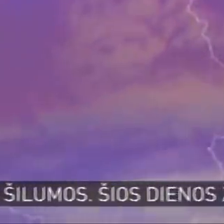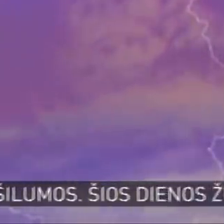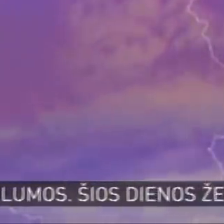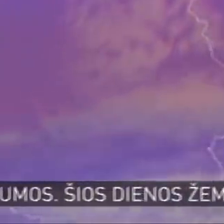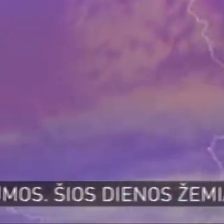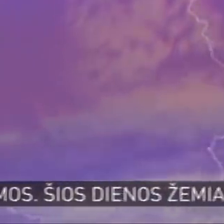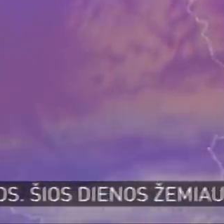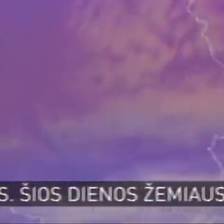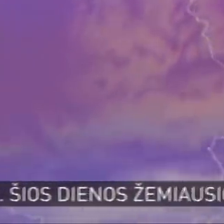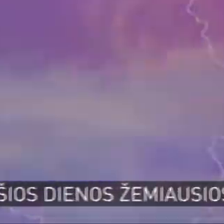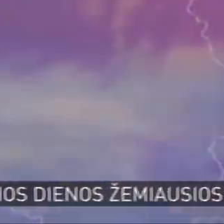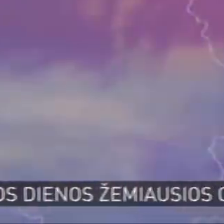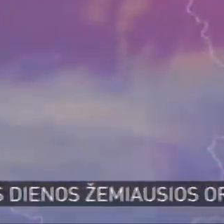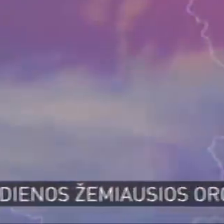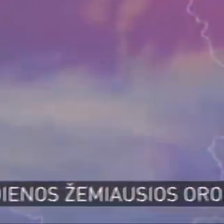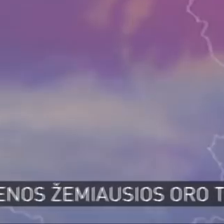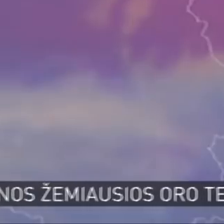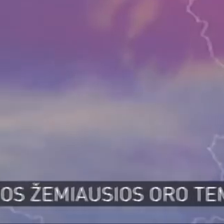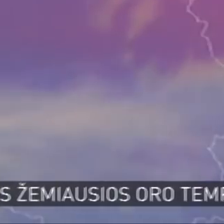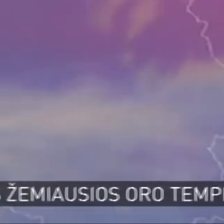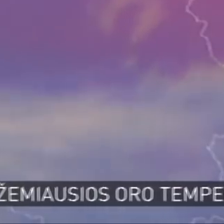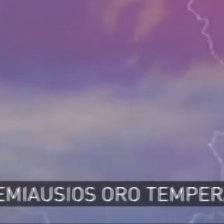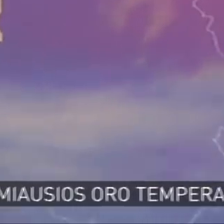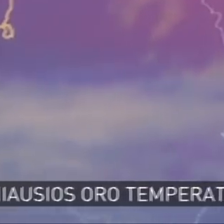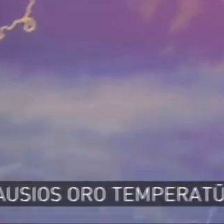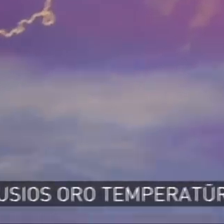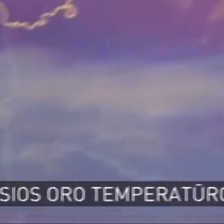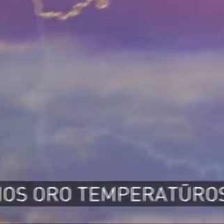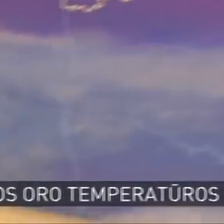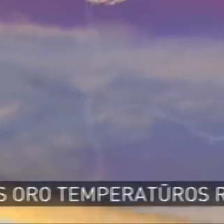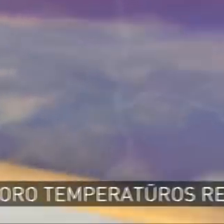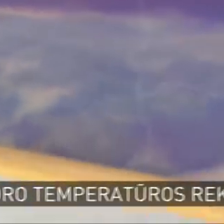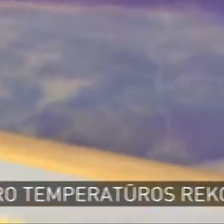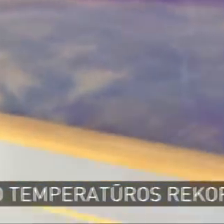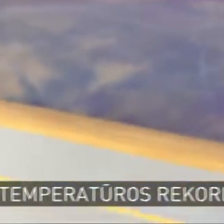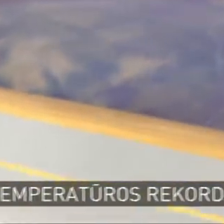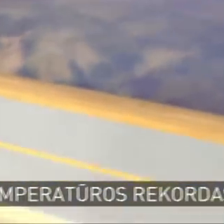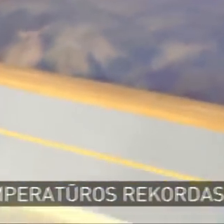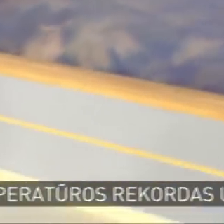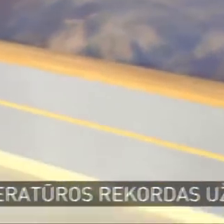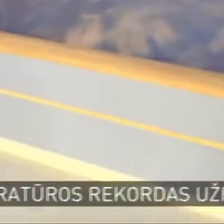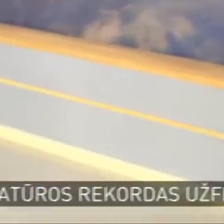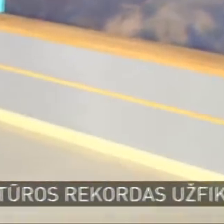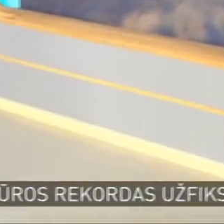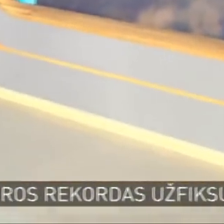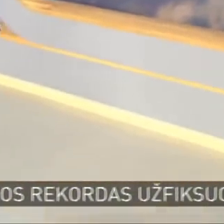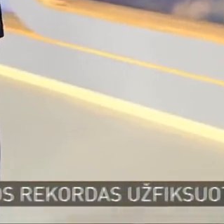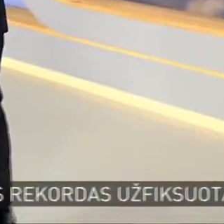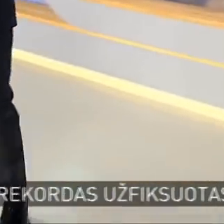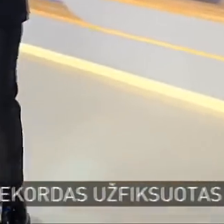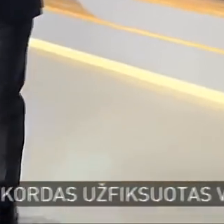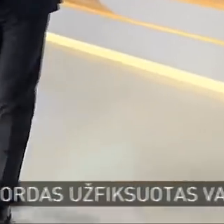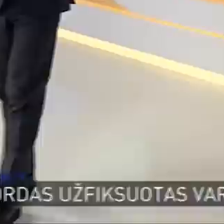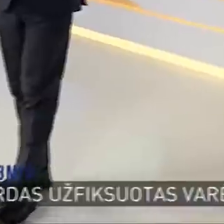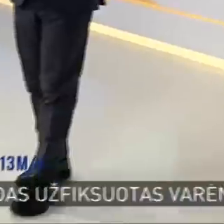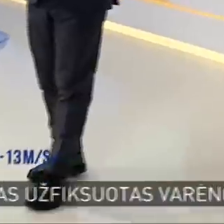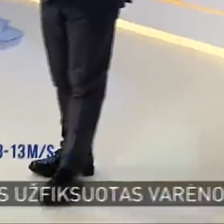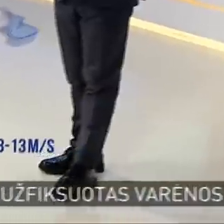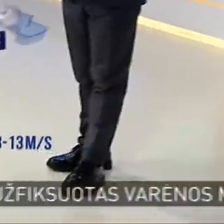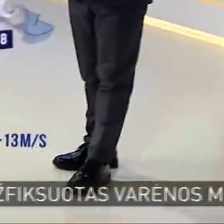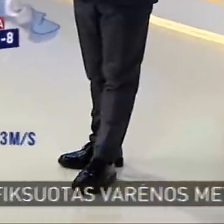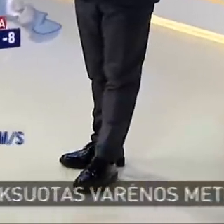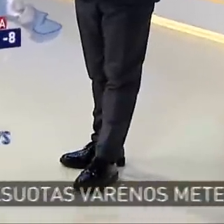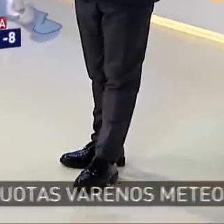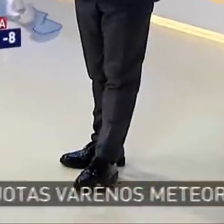diena ir viena audringa diena su sniegu ir net pūgomis. Tad apie viską iš pradžių, pažiūrėkime, kas prognozuojama šią naktį.